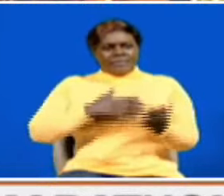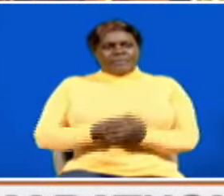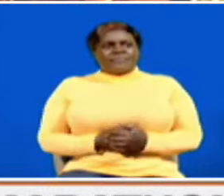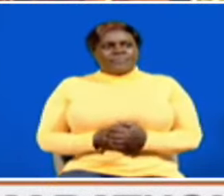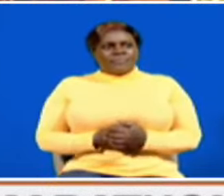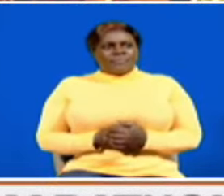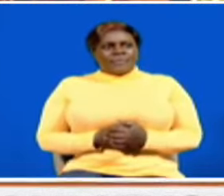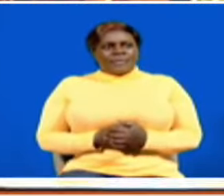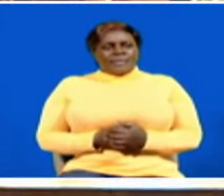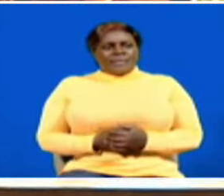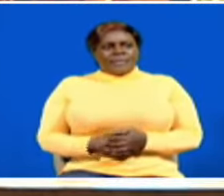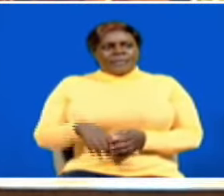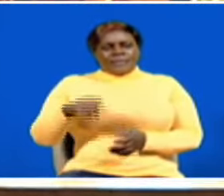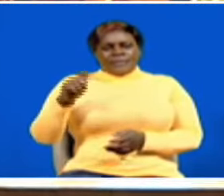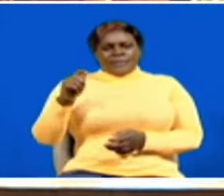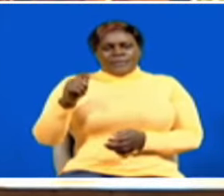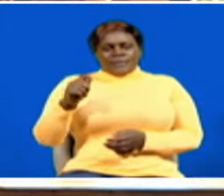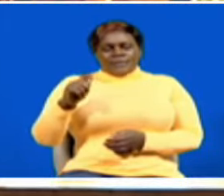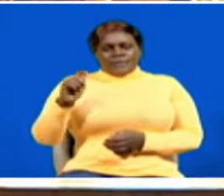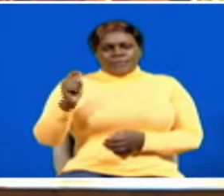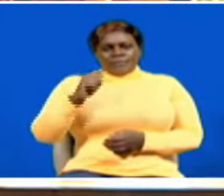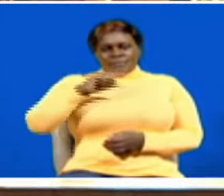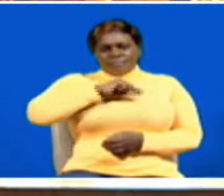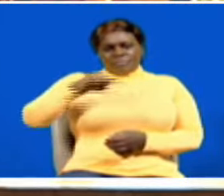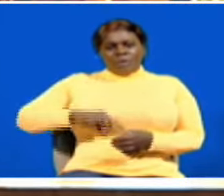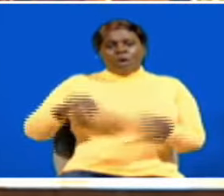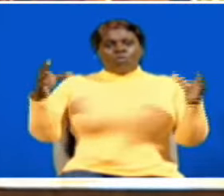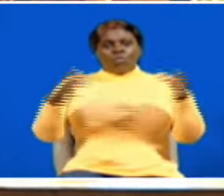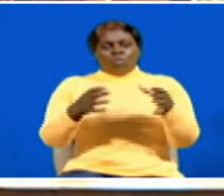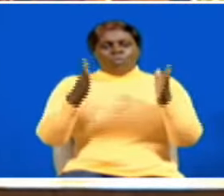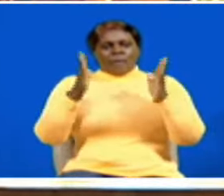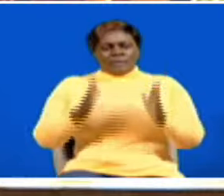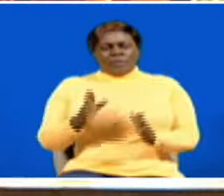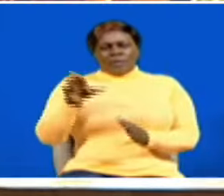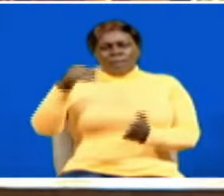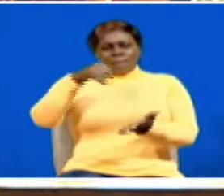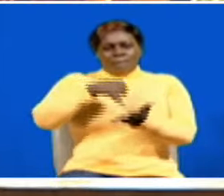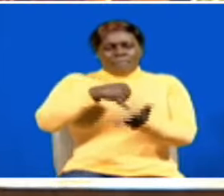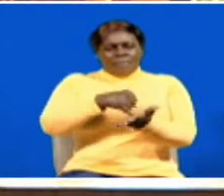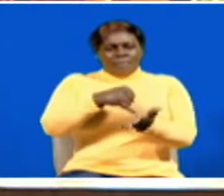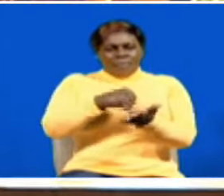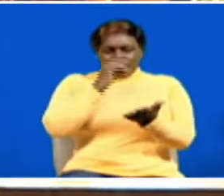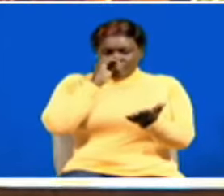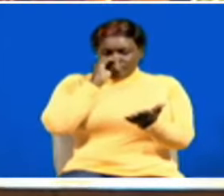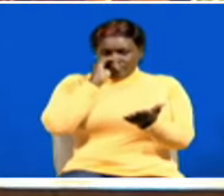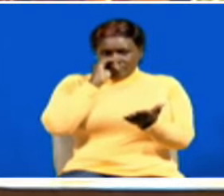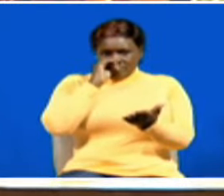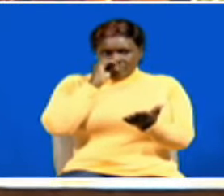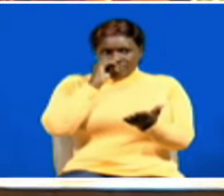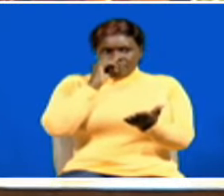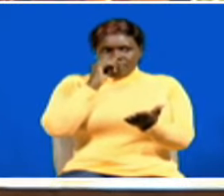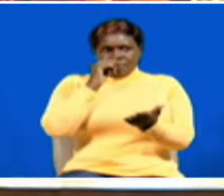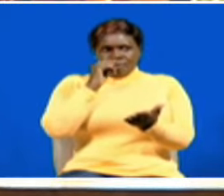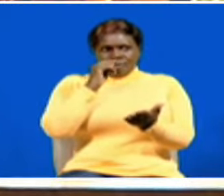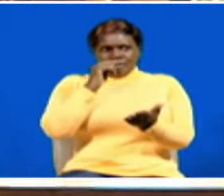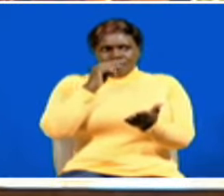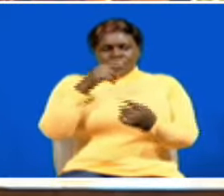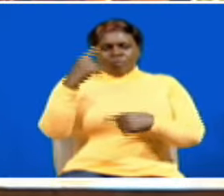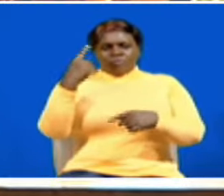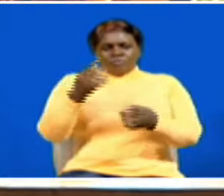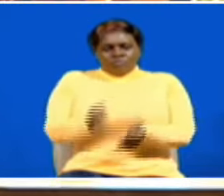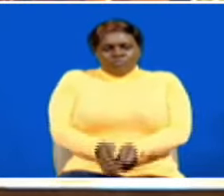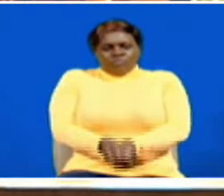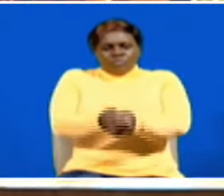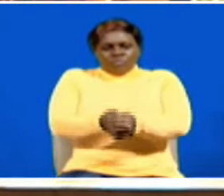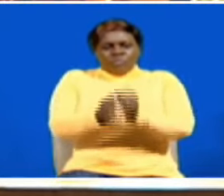Na mchezaji wa timu ya taifa ya Malkia Strikers Sharon Chepchumba amekuwa mmojawapo ya wachezaji ambao wameishia kuuteka mchezo voliboli